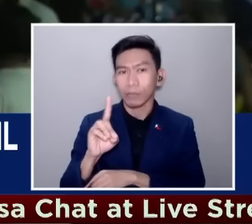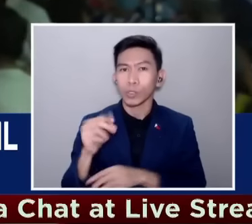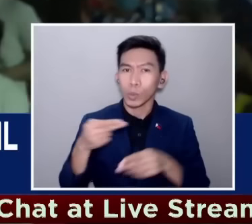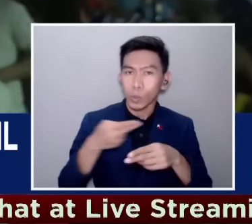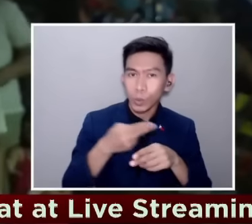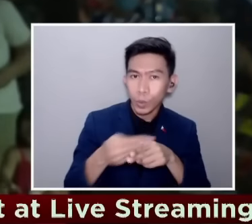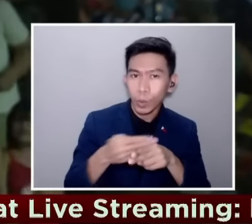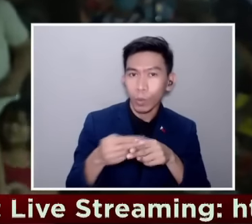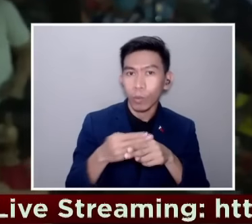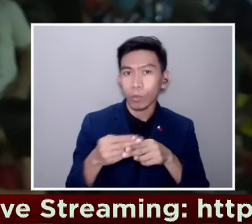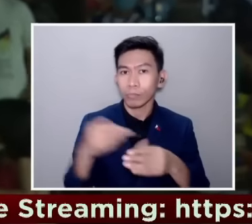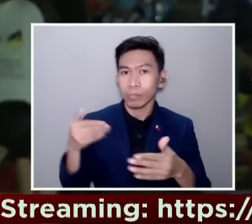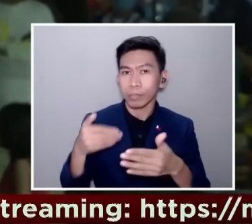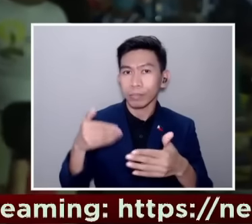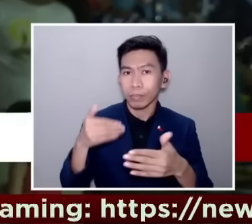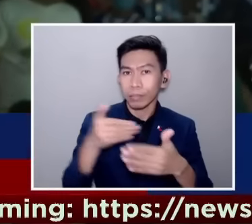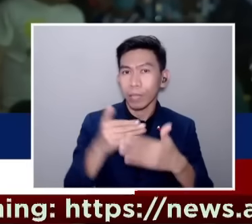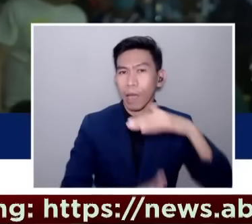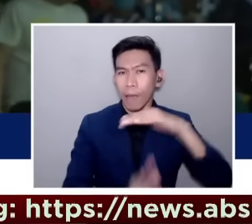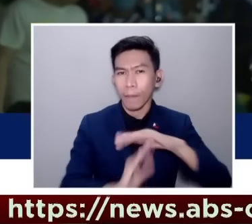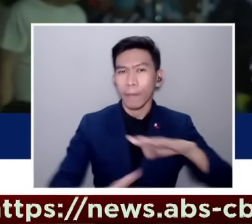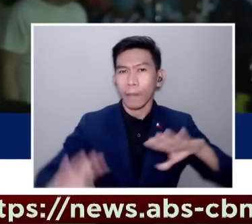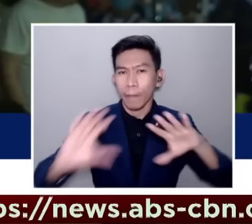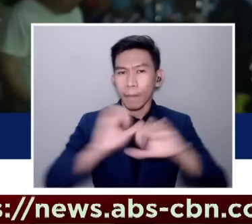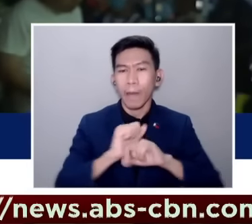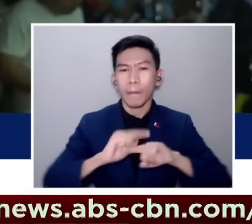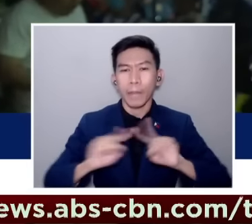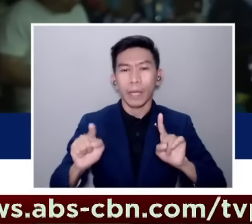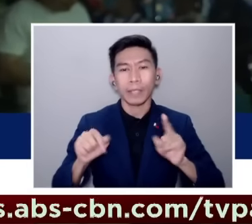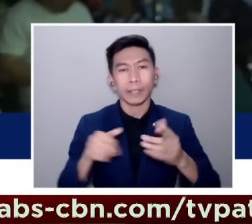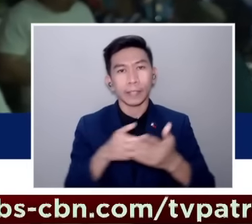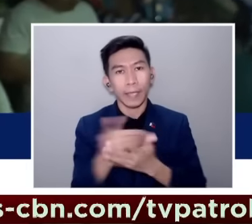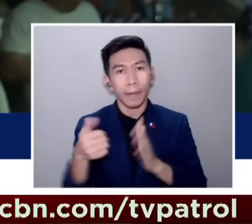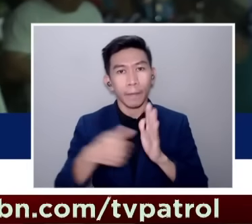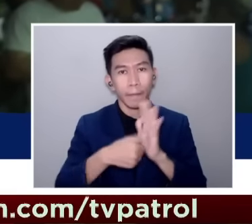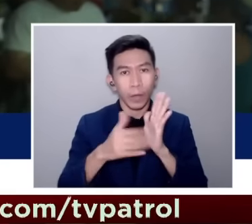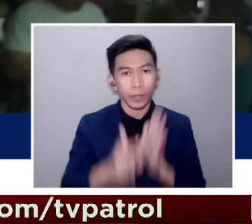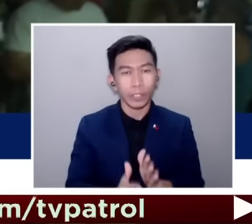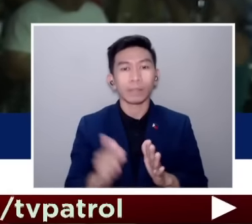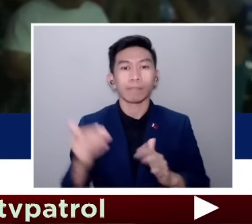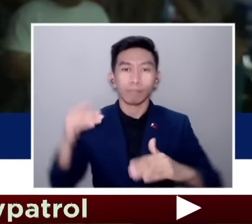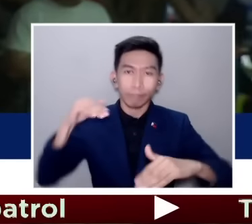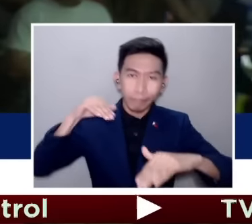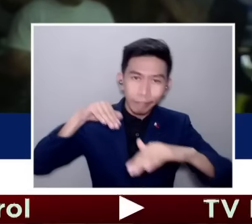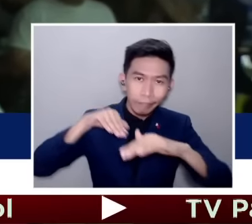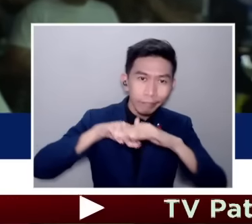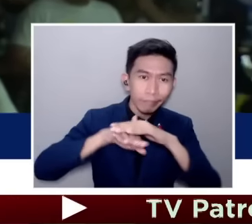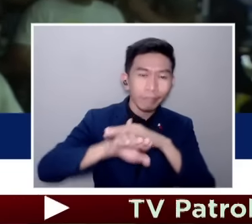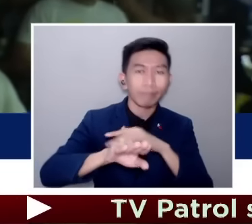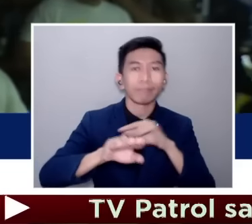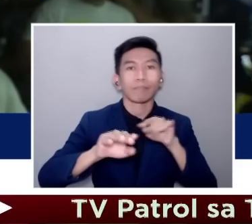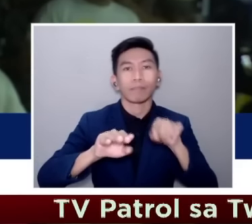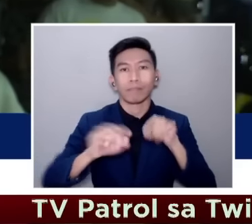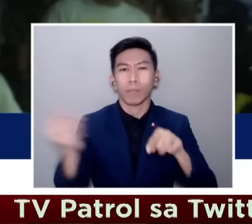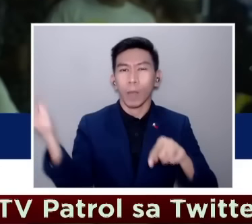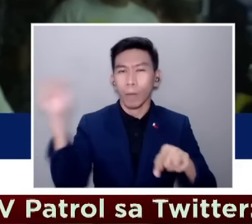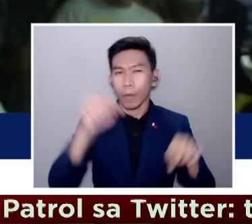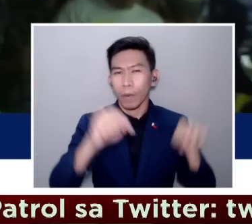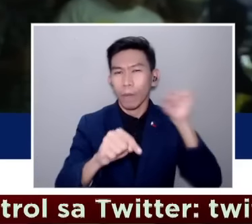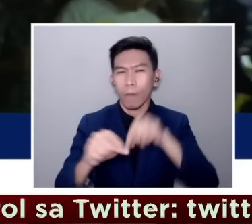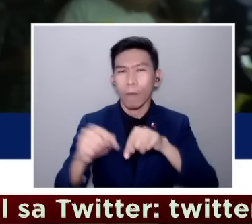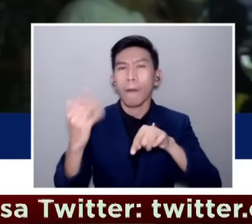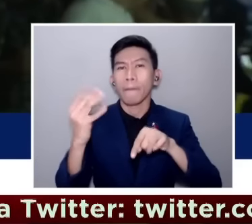meron pa rin mga ilang botante na paisa-isang pumapasok dito sa loob ng Magat Salamat Elementary School